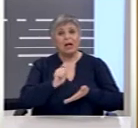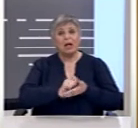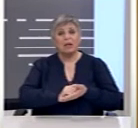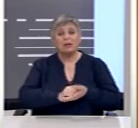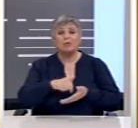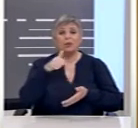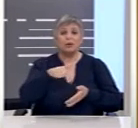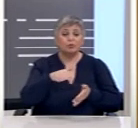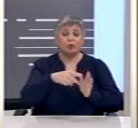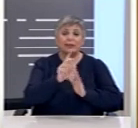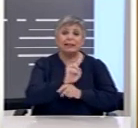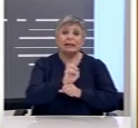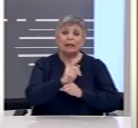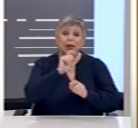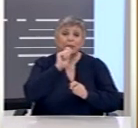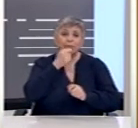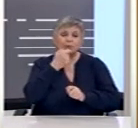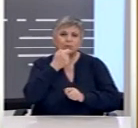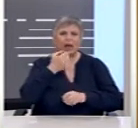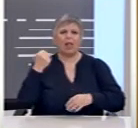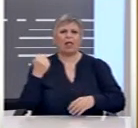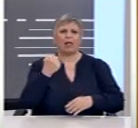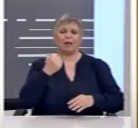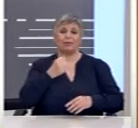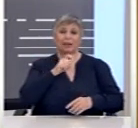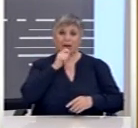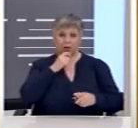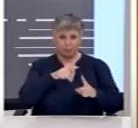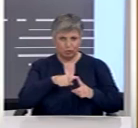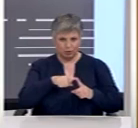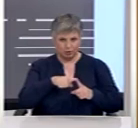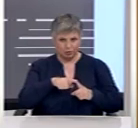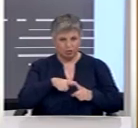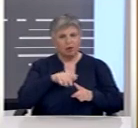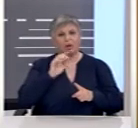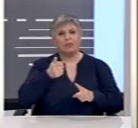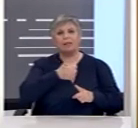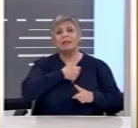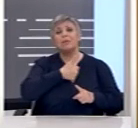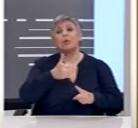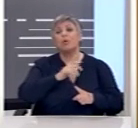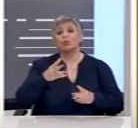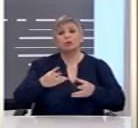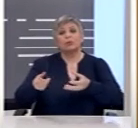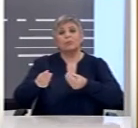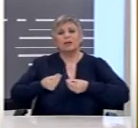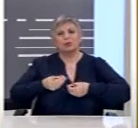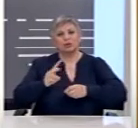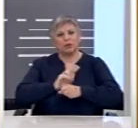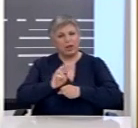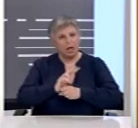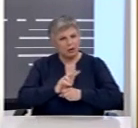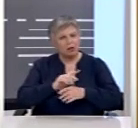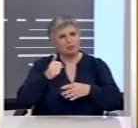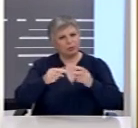διαβάθμιση απόρριτο ή άκρος απόρριτο επιπλέον αυτών τα οποία είχαν έρθει σε γνώση της Επιτροπής και συζητήθηκαν